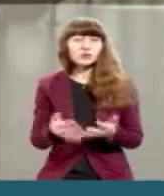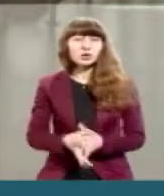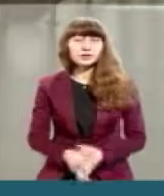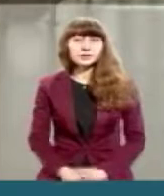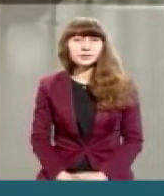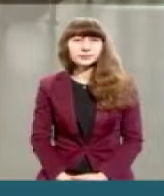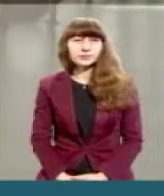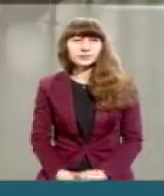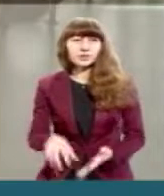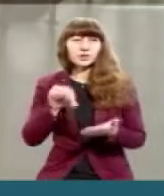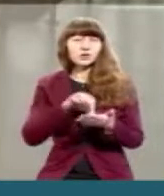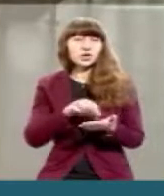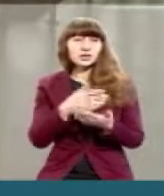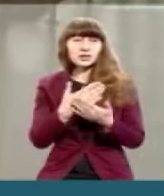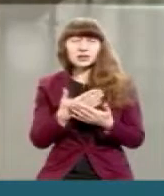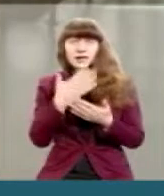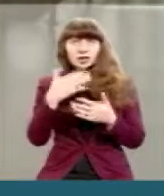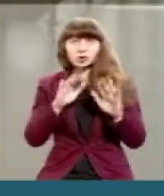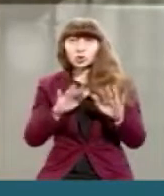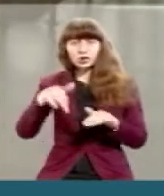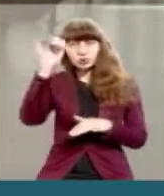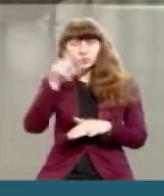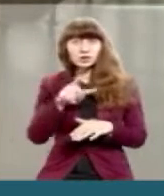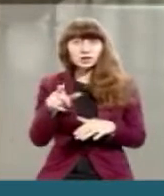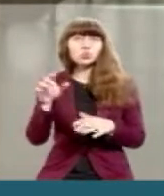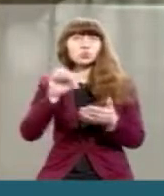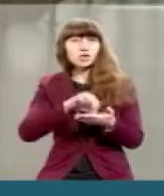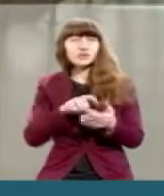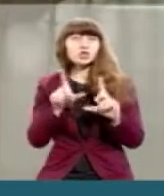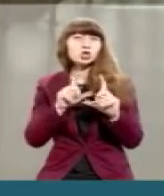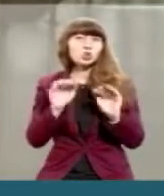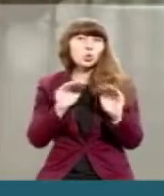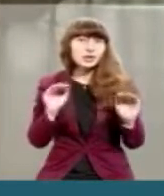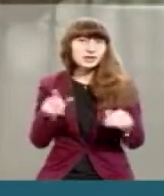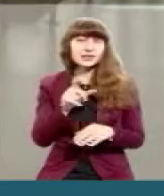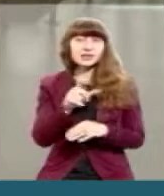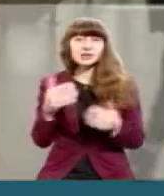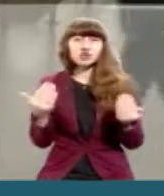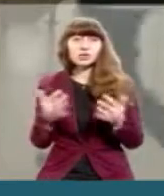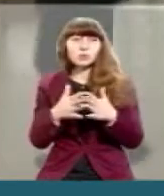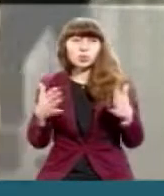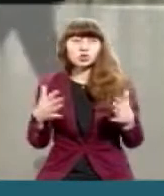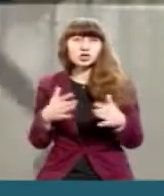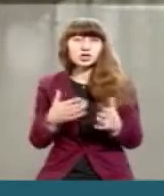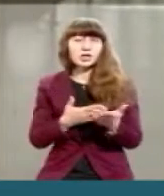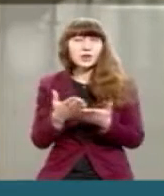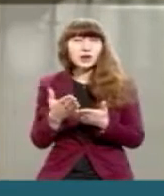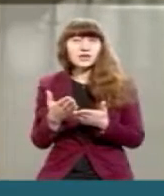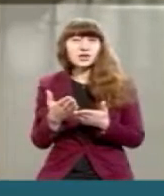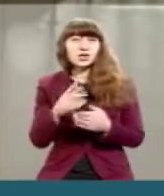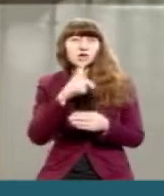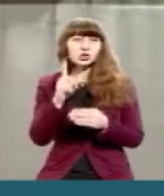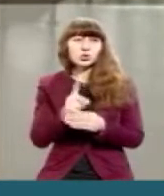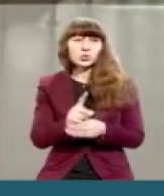Там участвовали не только студенты вузов, участвовали и школьники. То есть сейчас в большей степени, в принципе, направление идет на то,